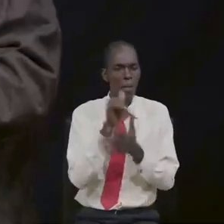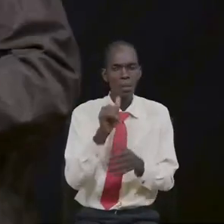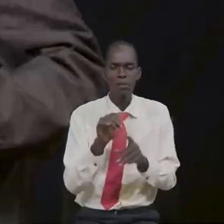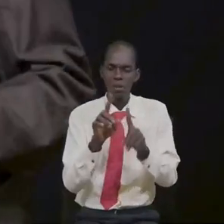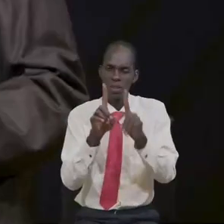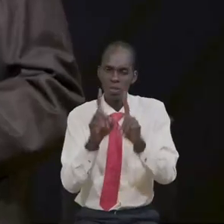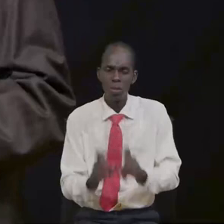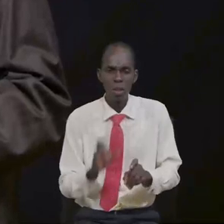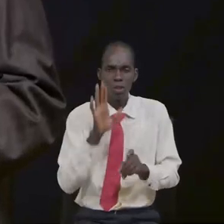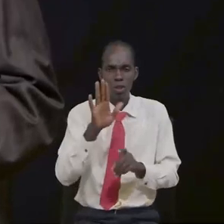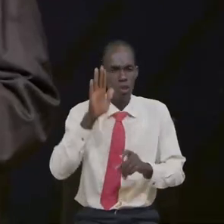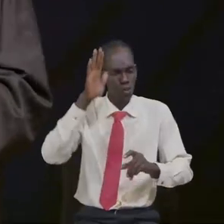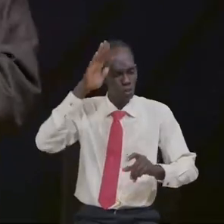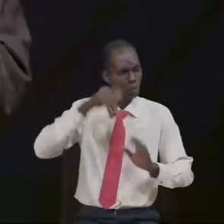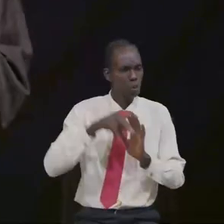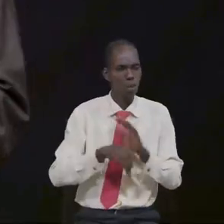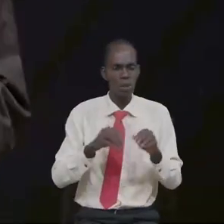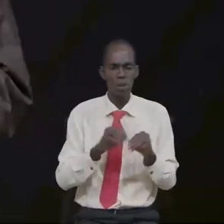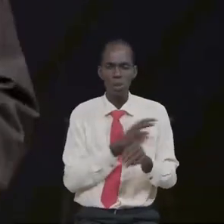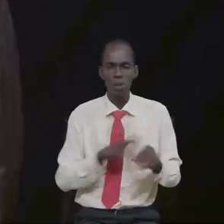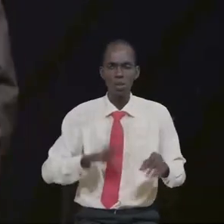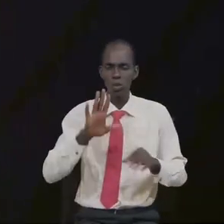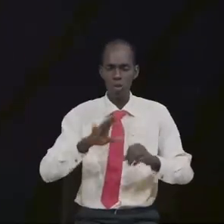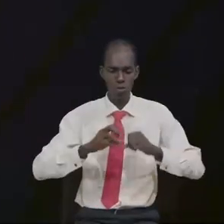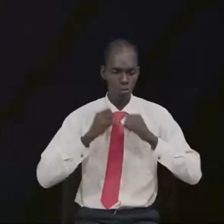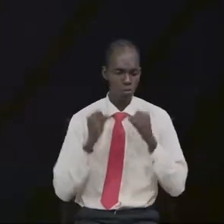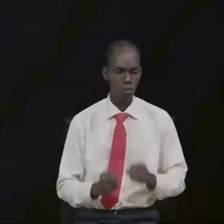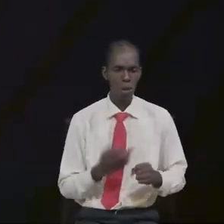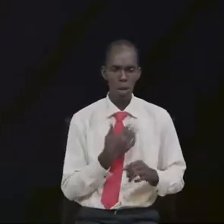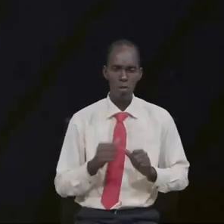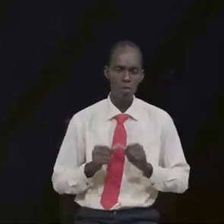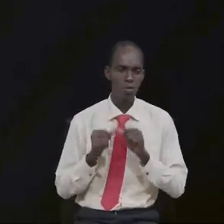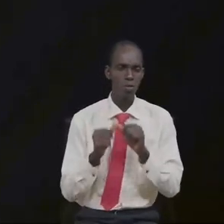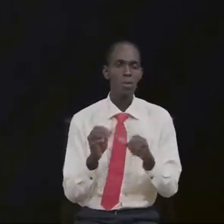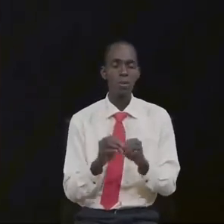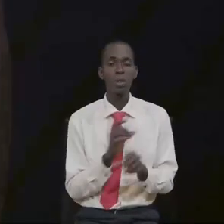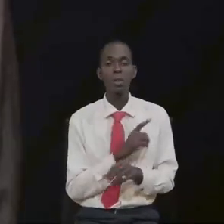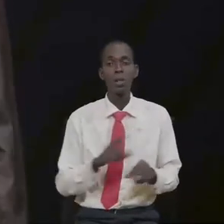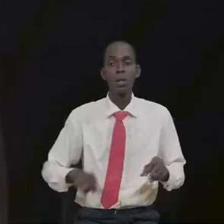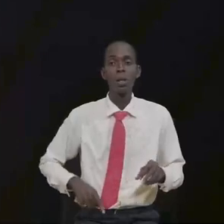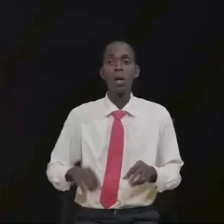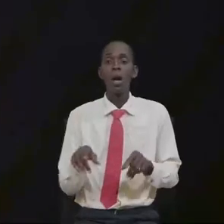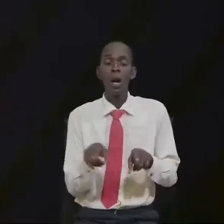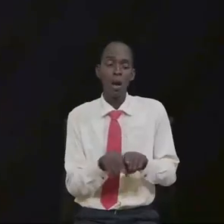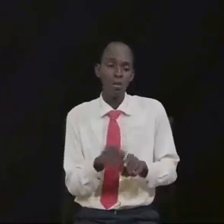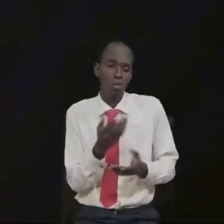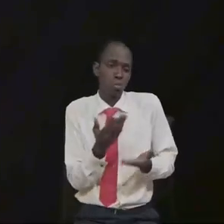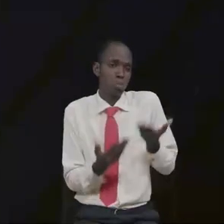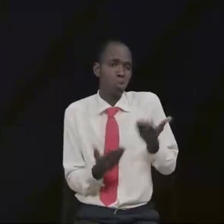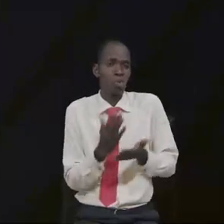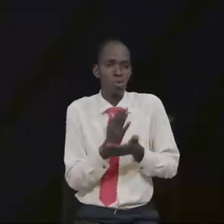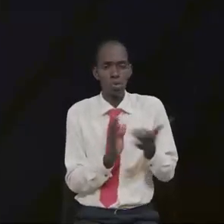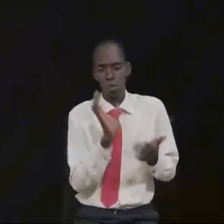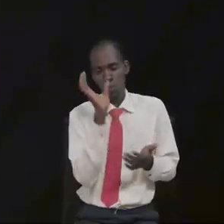éprouver votre résilience, votre stabilité dans le Seigneur, de la fournaise qui est au milieu de